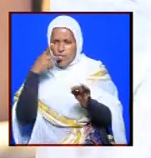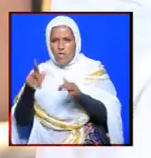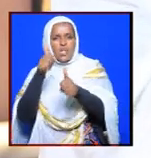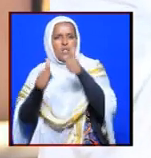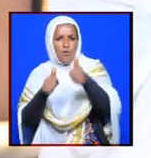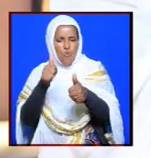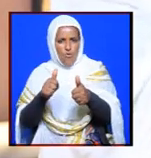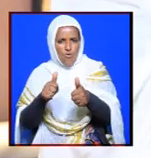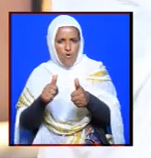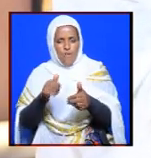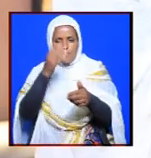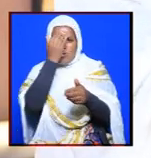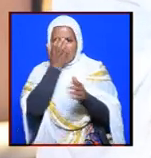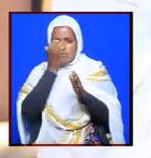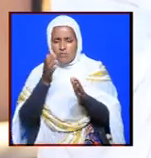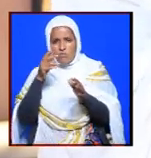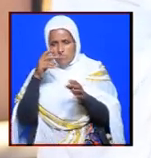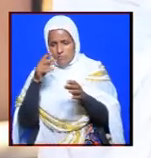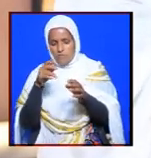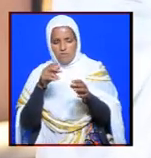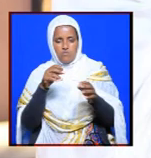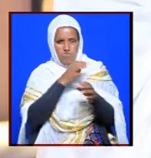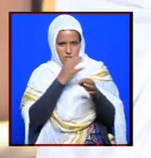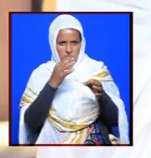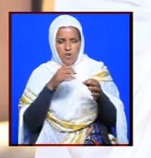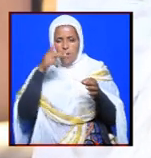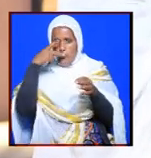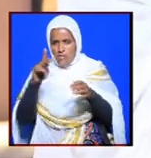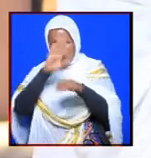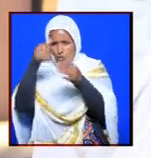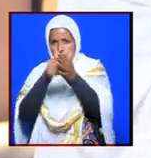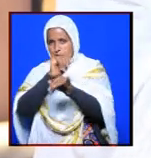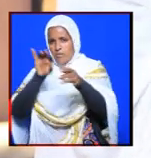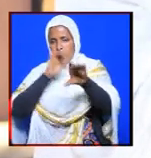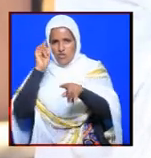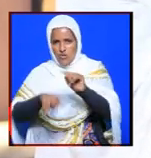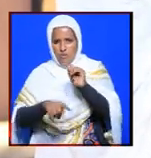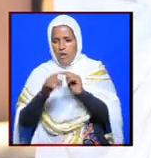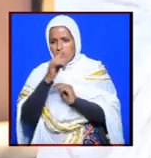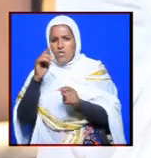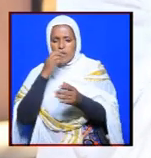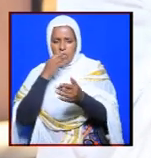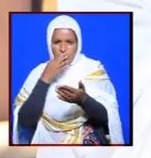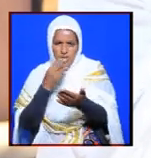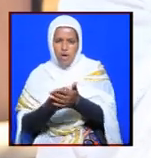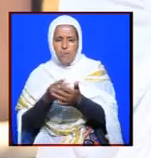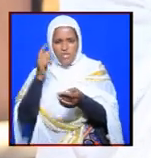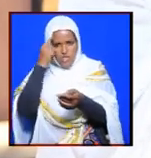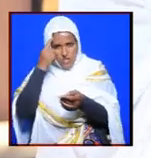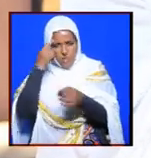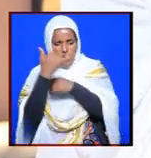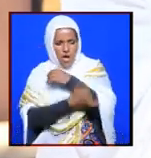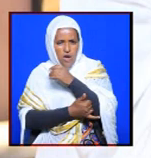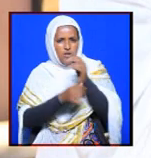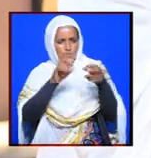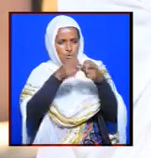ኦርቶዶክሳዊ ነው ፕሮቴስታንታዊ? ፕሮቴስታንታዊ እንደውም ምናልባት ይሄ ሲባል ሁሉንም ሰው አንድ አይነት ማድረግ አንችልም። ቀና ልቡና ያላቸው